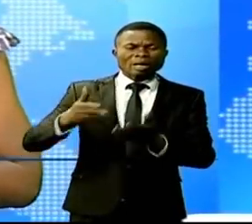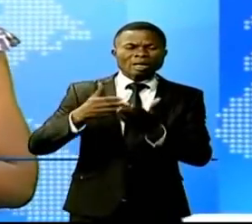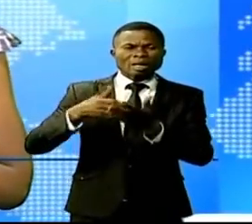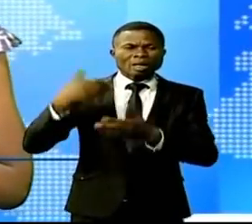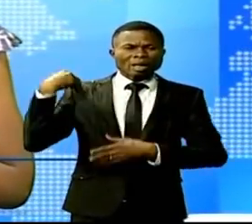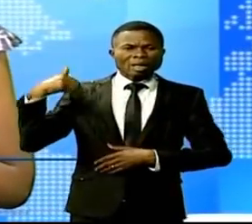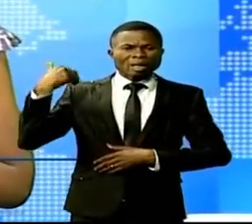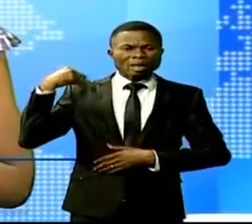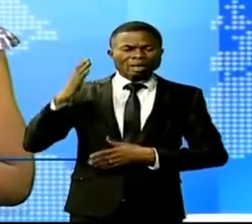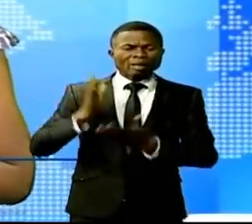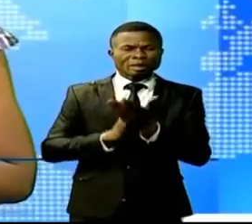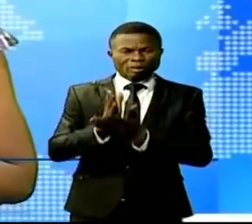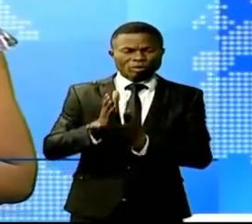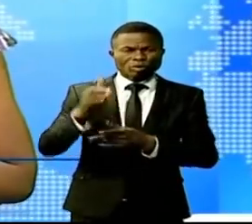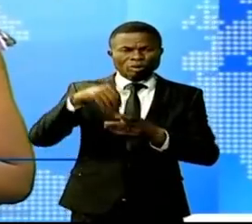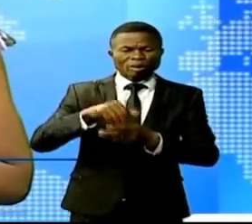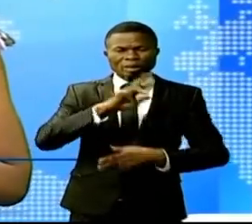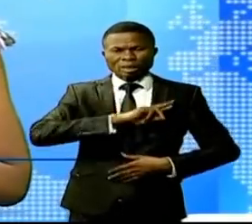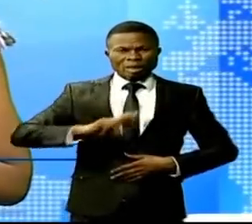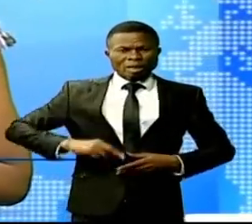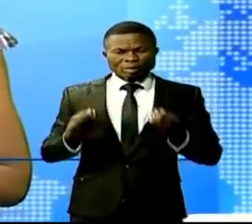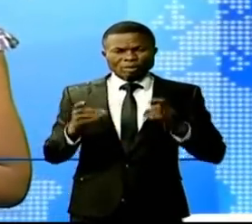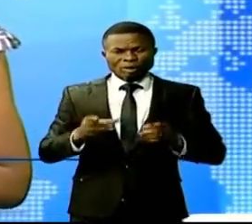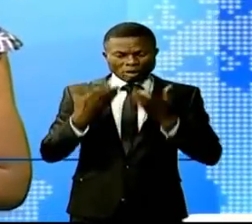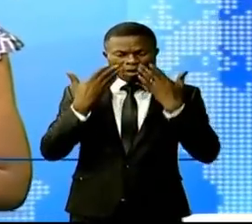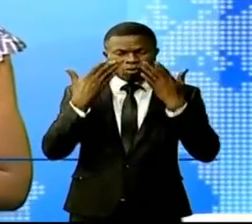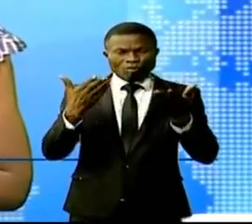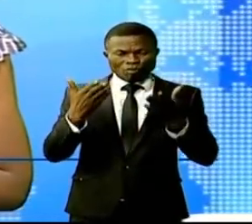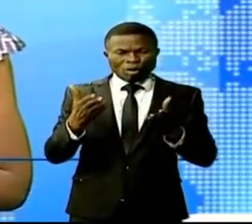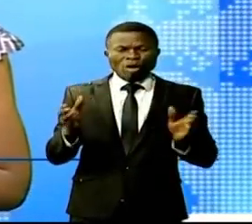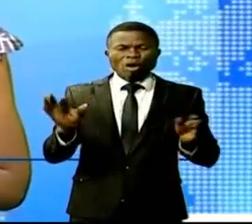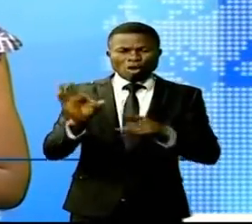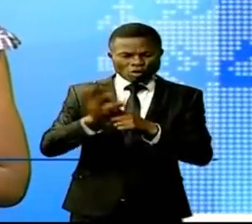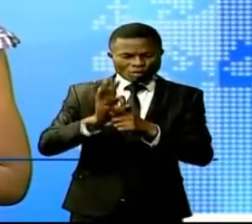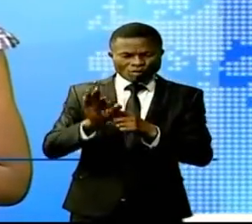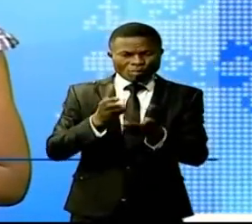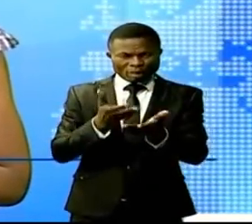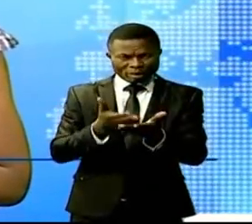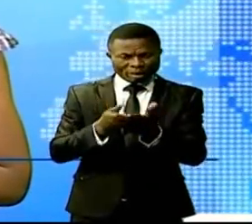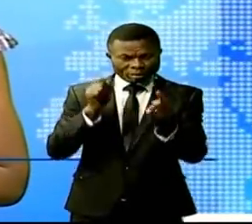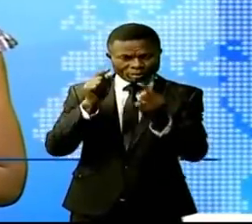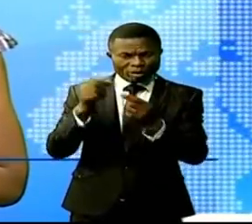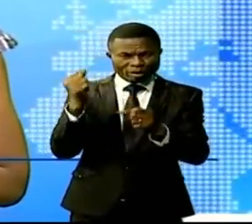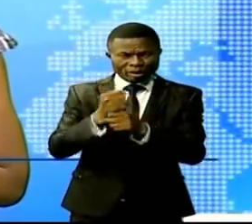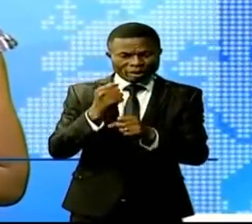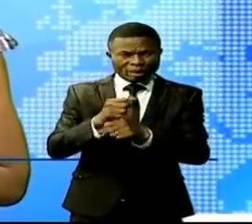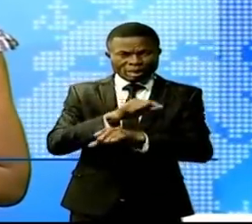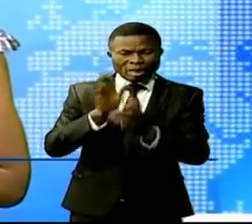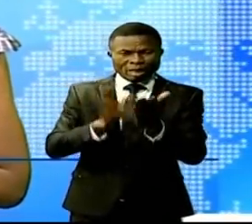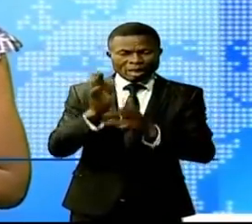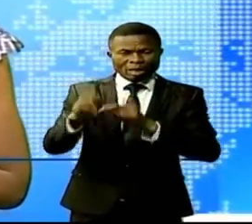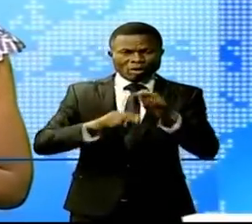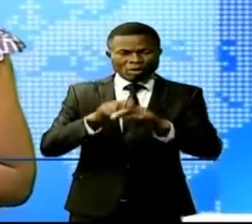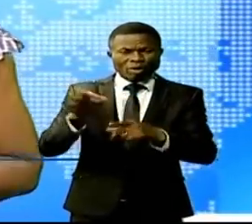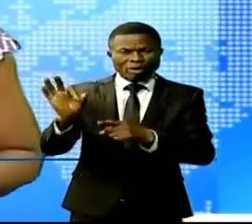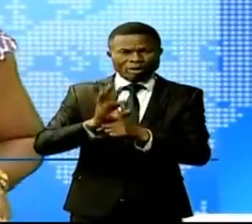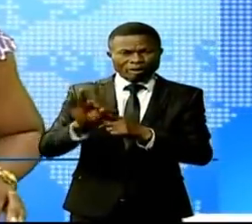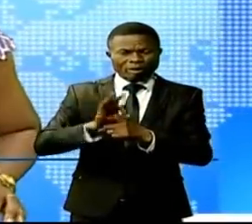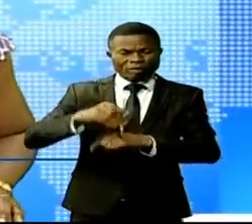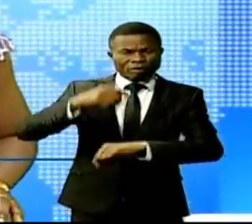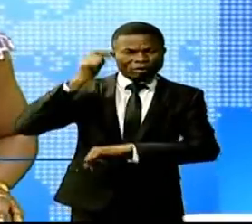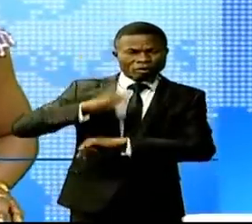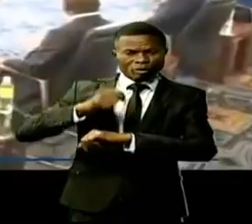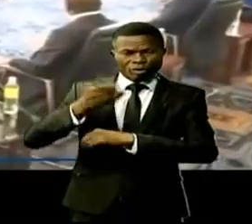République démocratique du Congo. Voilà la motivation de cette formation, œuvre de l'Institut national de formation